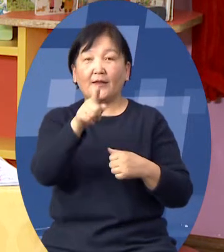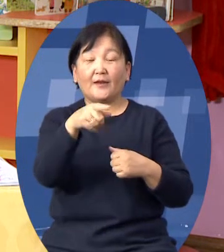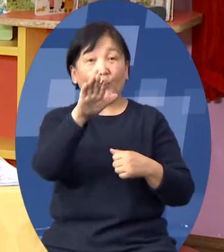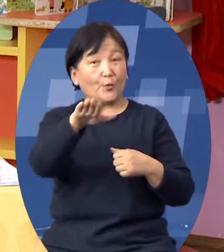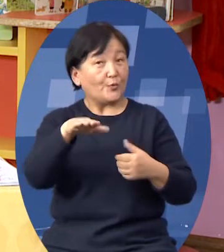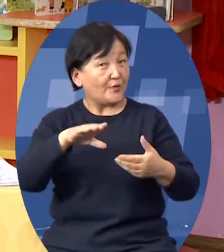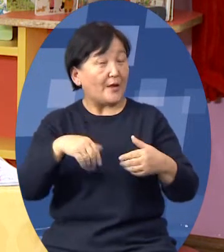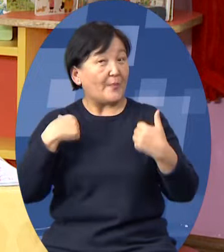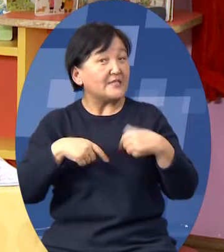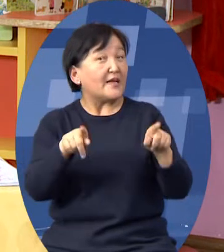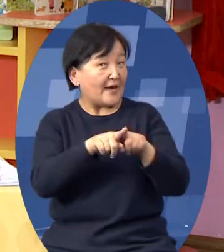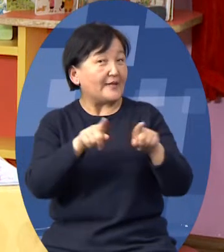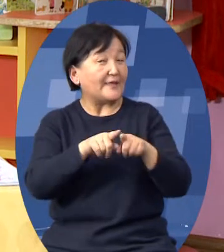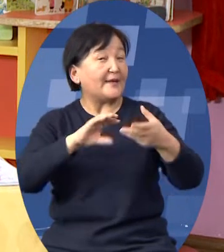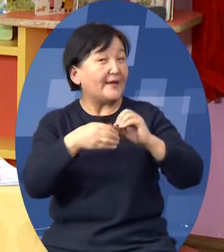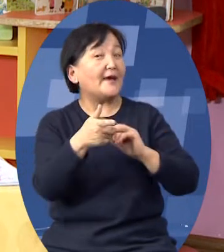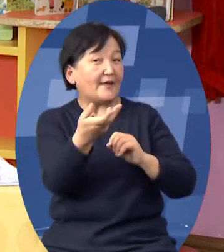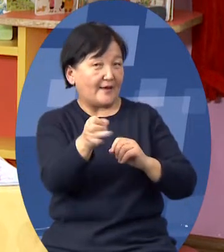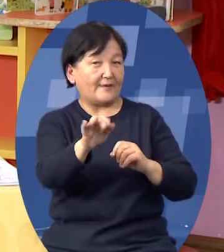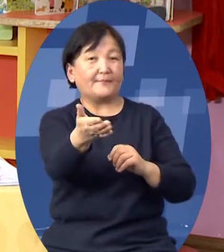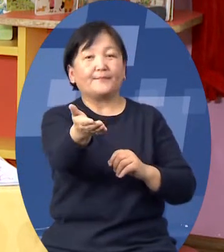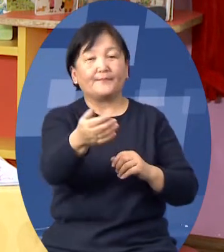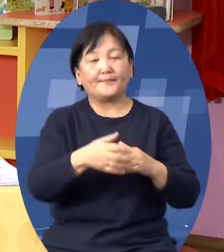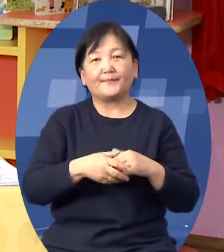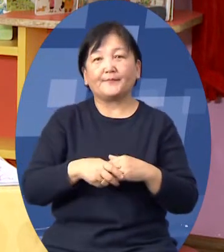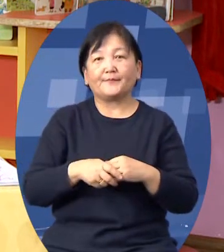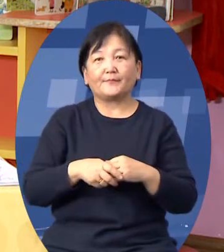За, та нар хийж байна уу? Багшигаа дагаад хийгээрэй.